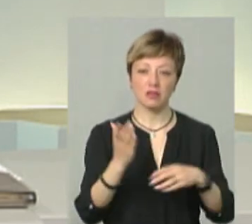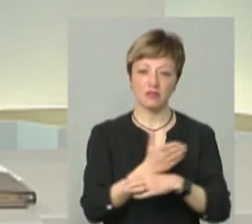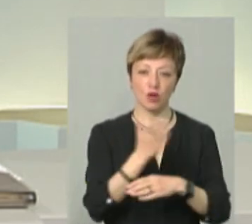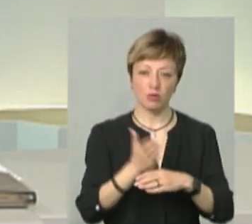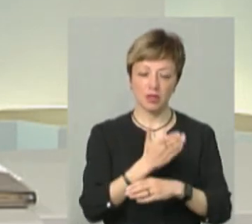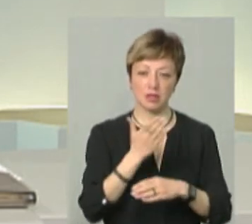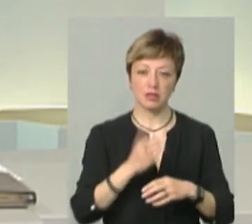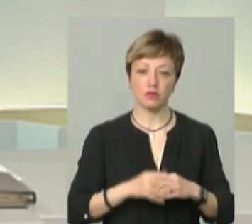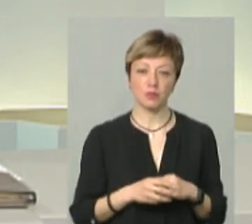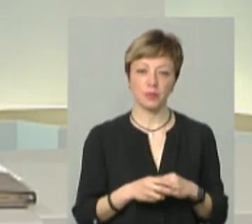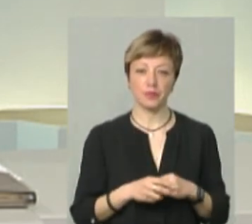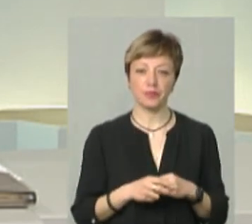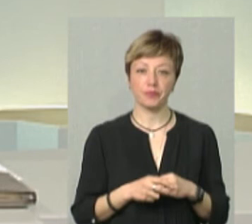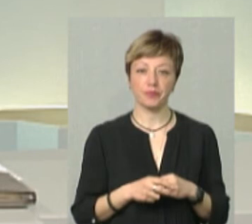виробництвом